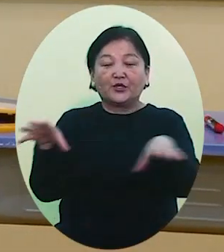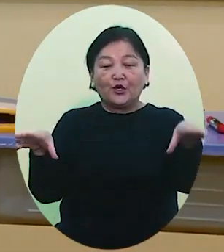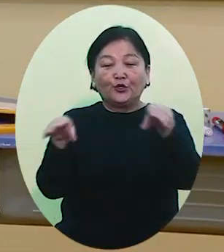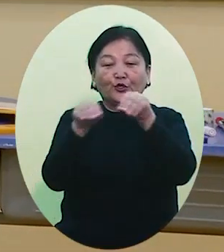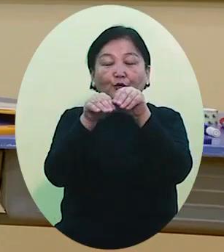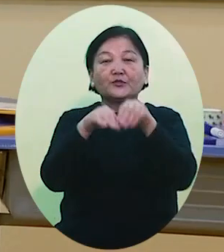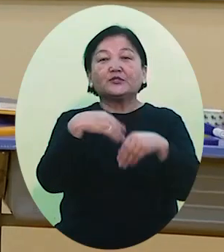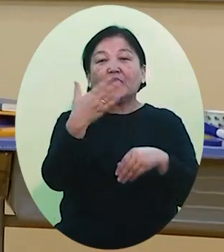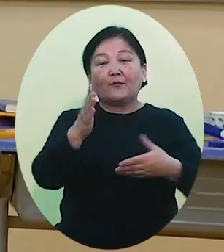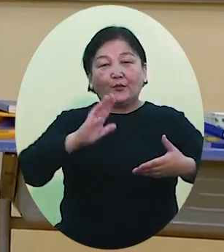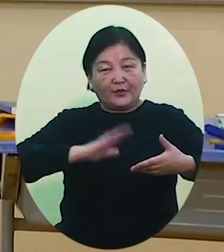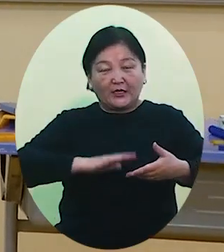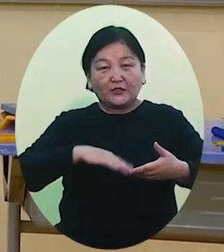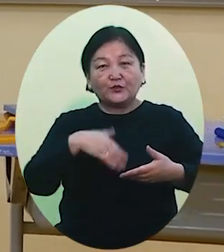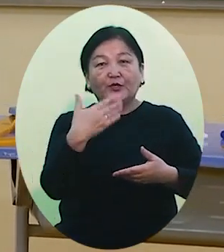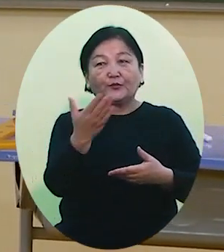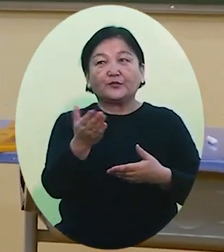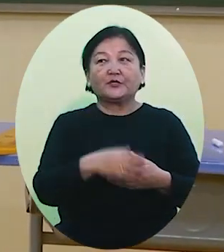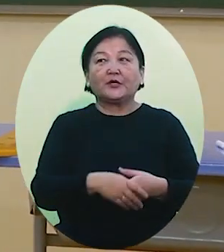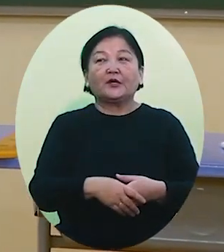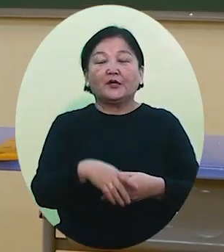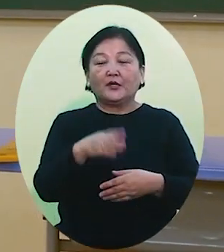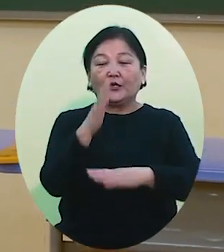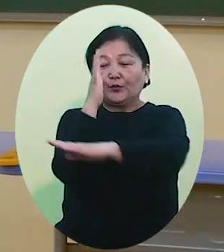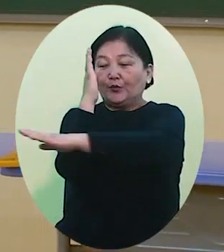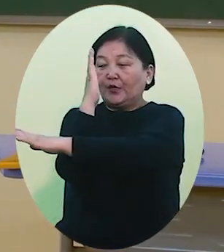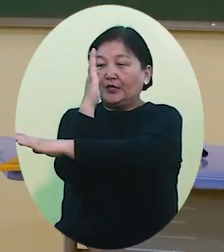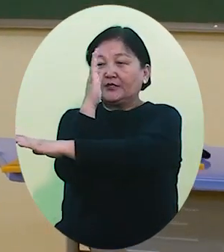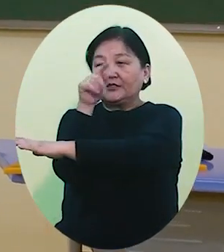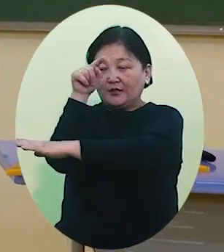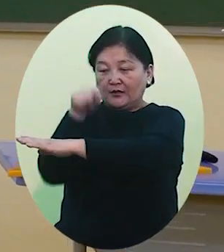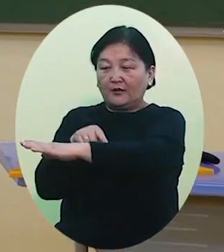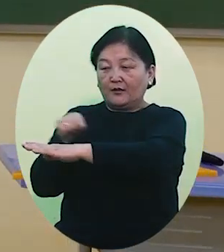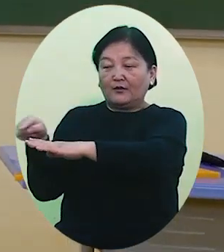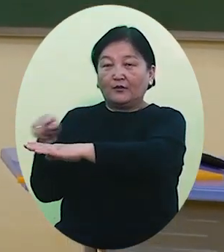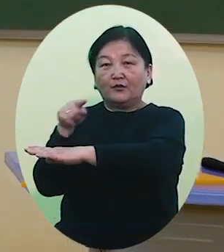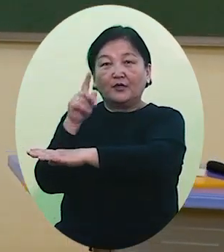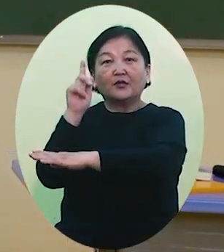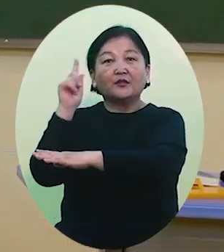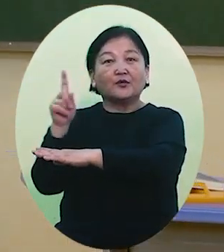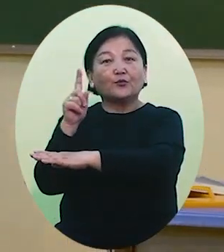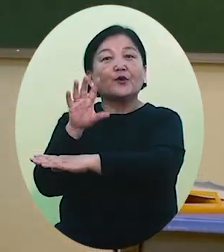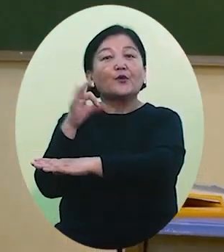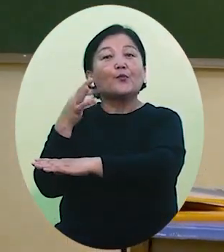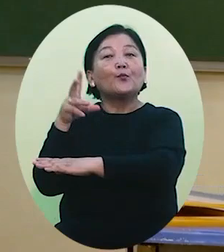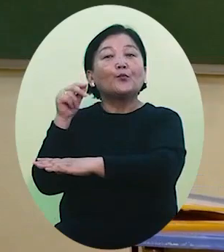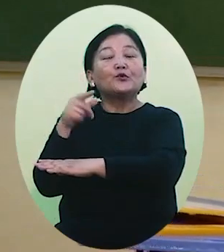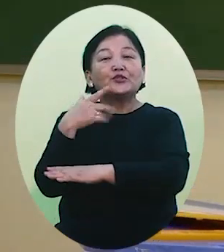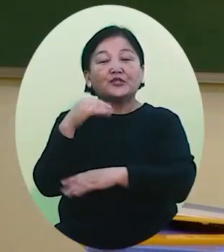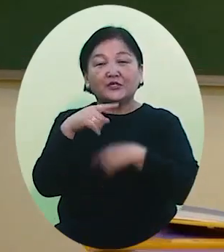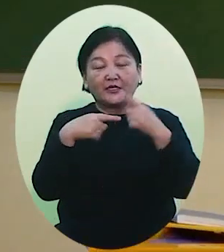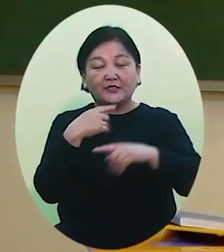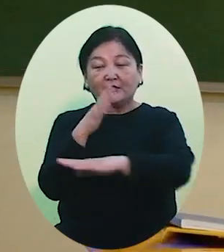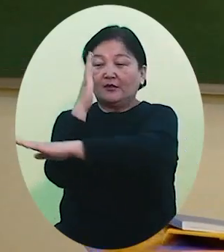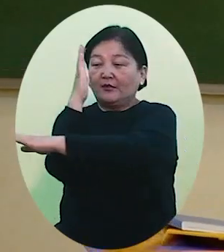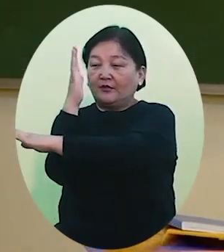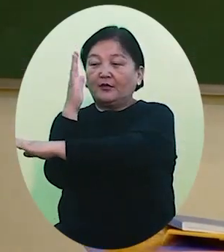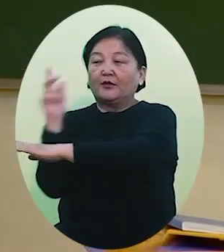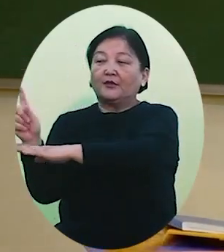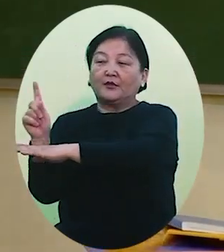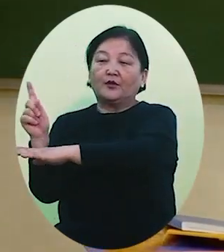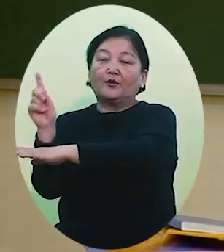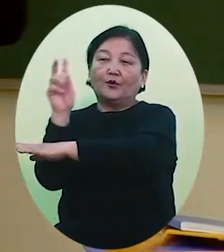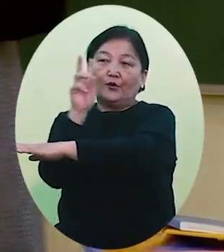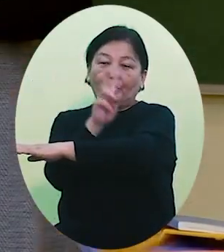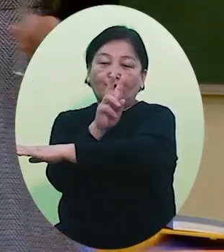мөч гэж тэмдэглэдэг. А энэ мөчийг 2-р мөч гэдэг. Энэ мөчийг 3-р мөч, энийг болохоор 4-р мөч. Тэгэхээр